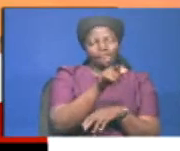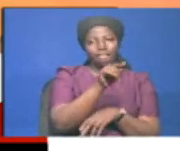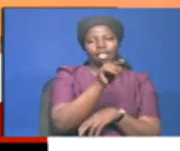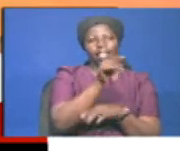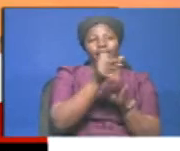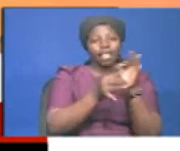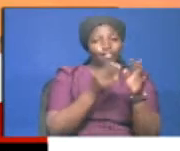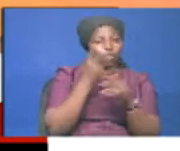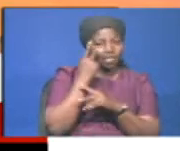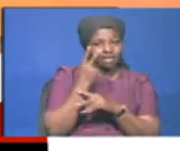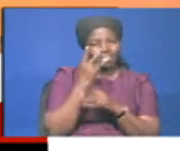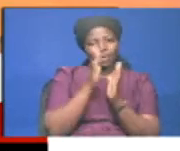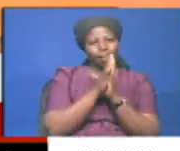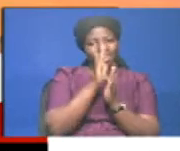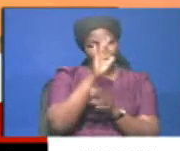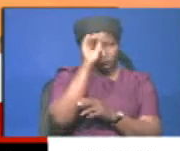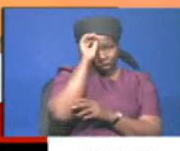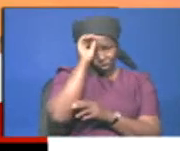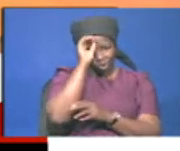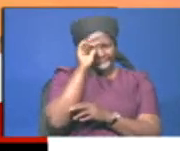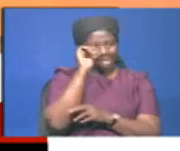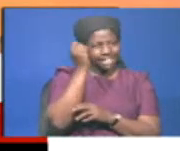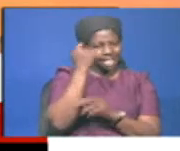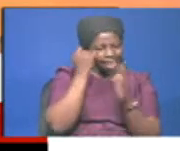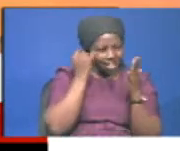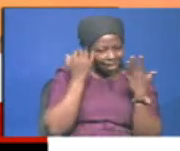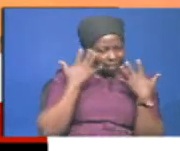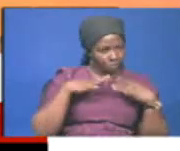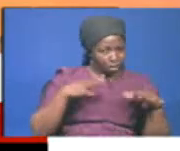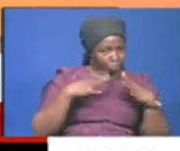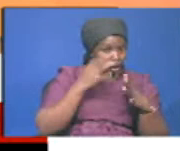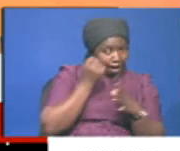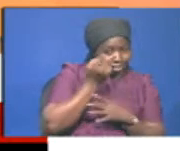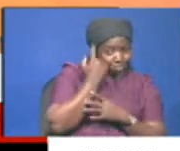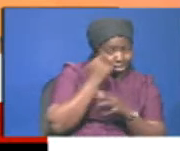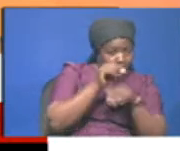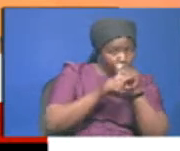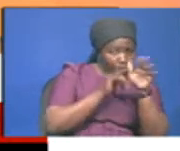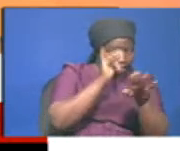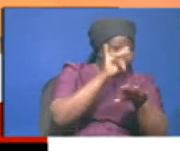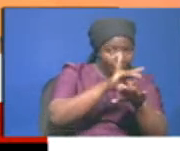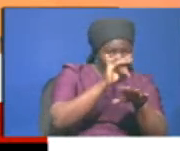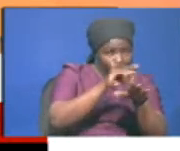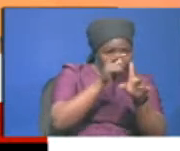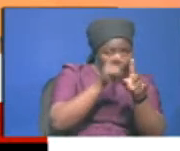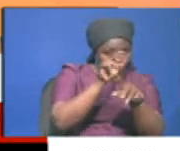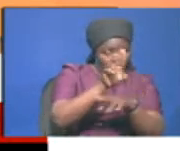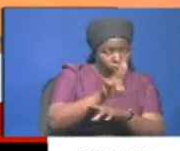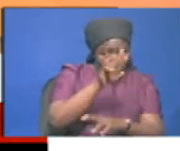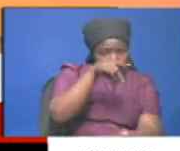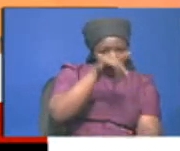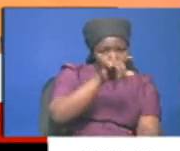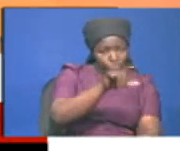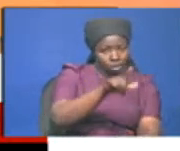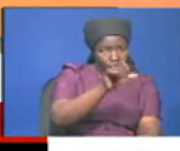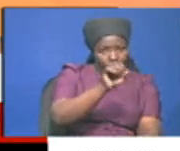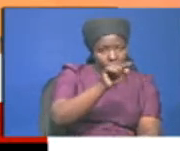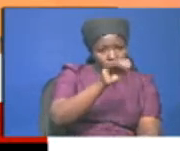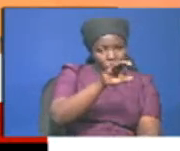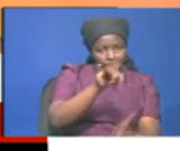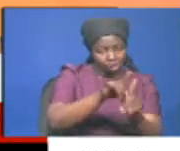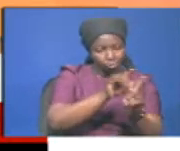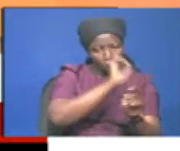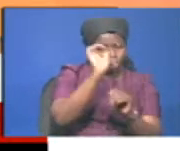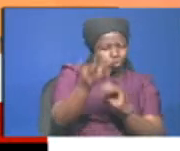kwa tathmini yako wameelewa ile athari na uzito wa athari inayotokana na matumizi ya plastiki na kuzitupa vibaya,